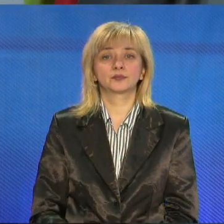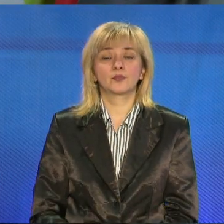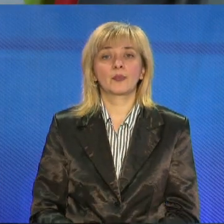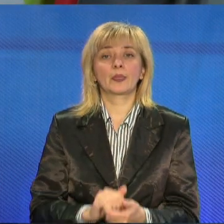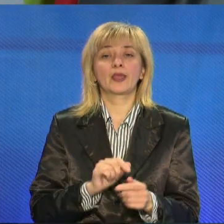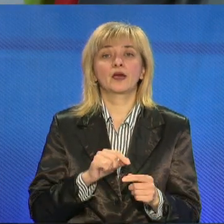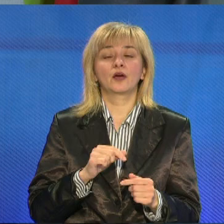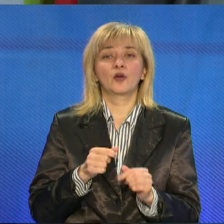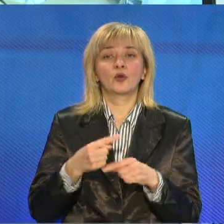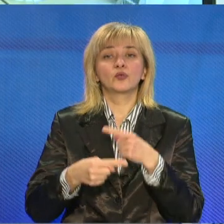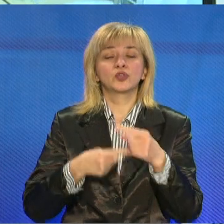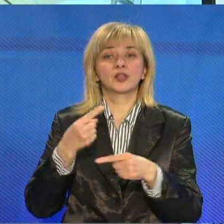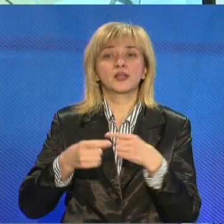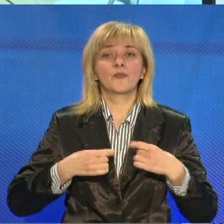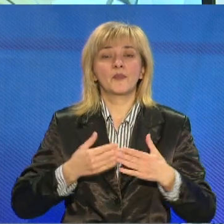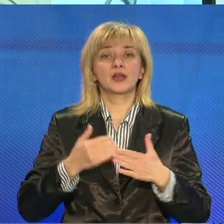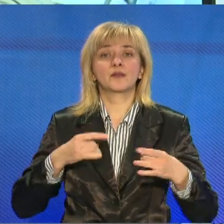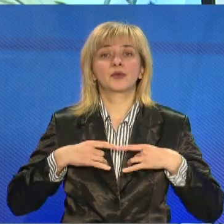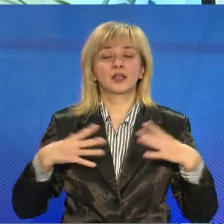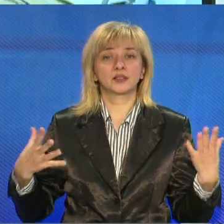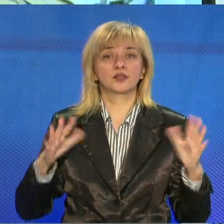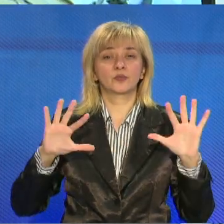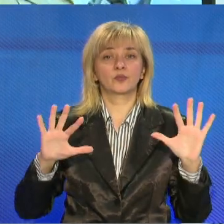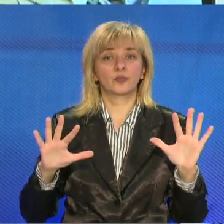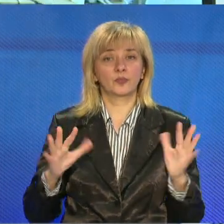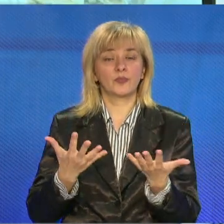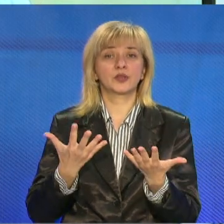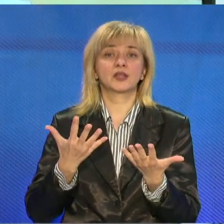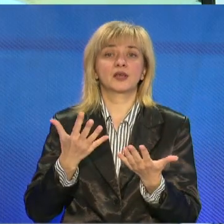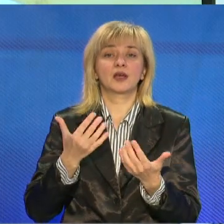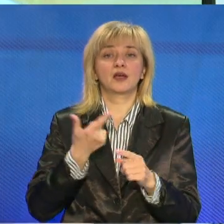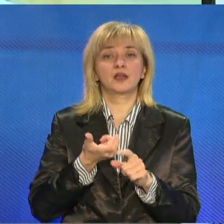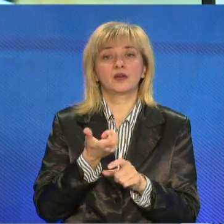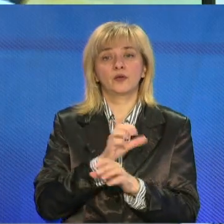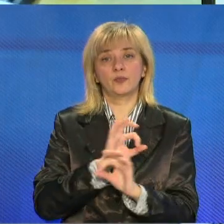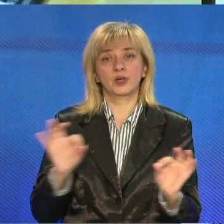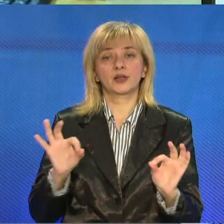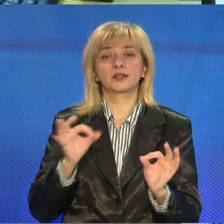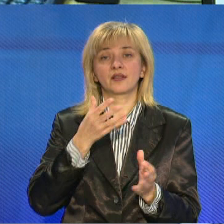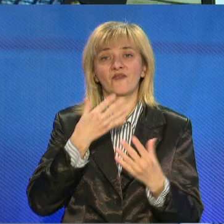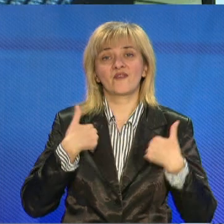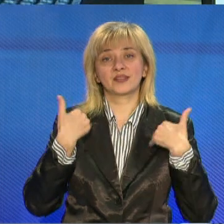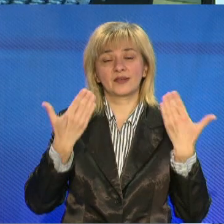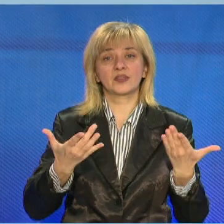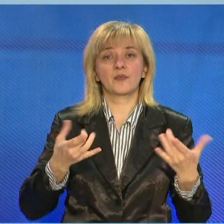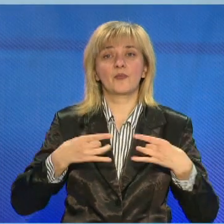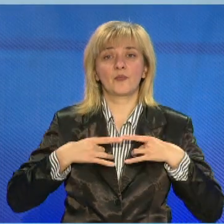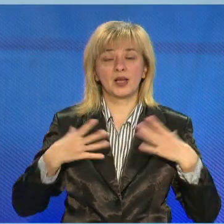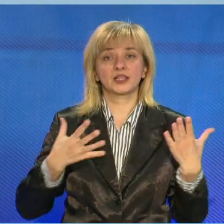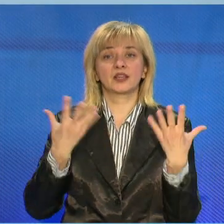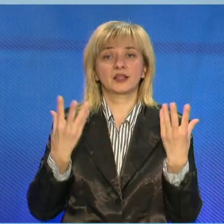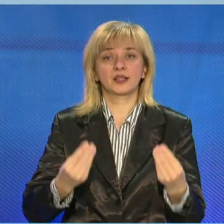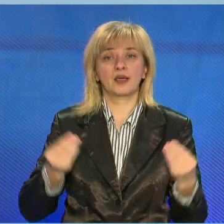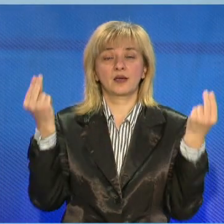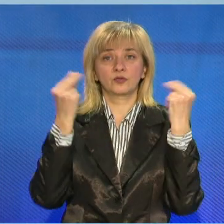У шарадзе перасвяточных падзей ролік стаў яшчэ адным прыгожым віншаваннем да надыходзячага прафесійнага свята – Дня